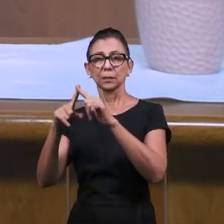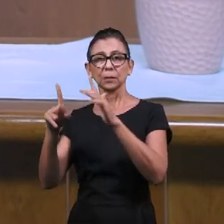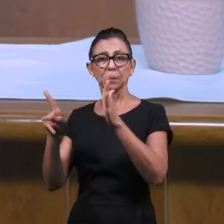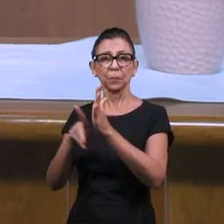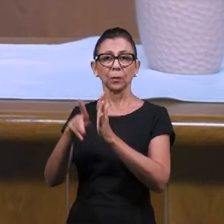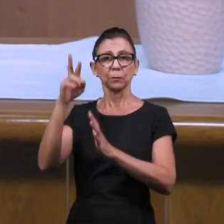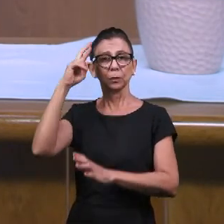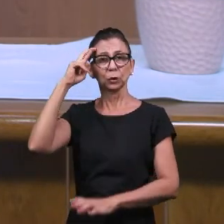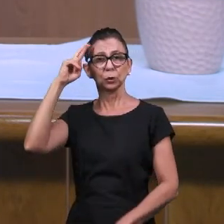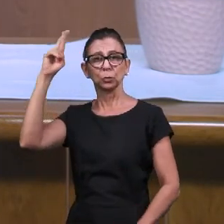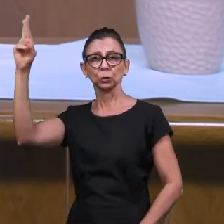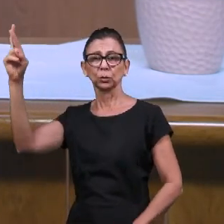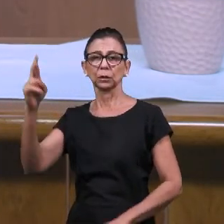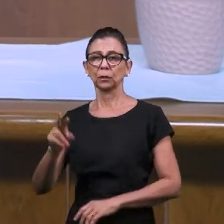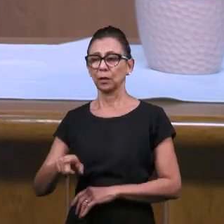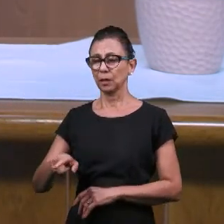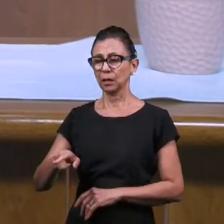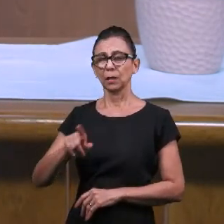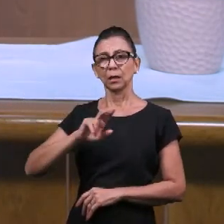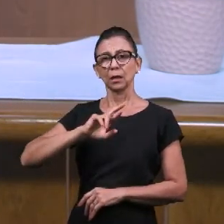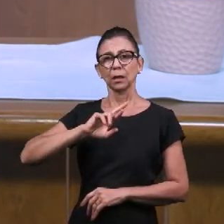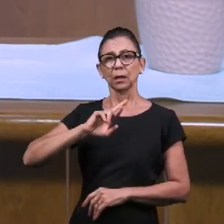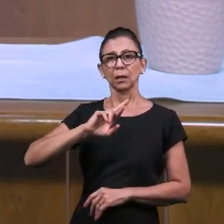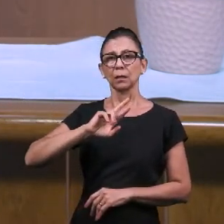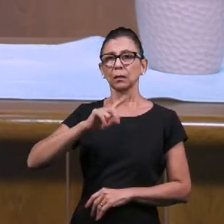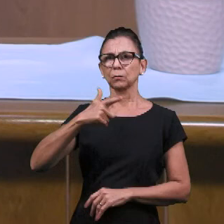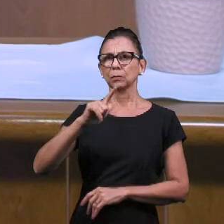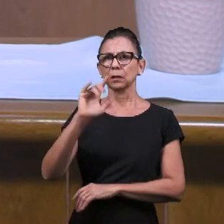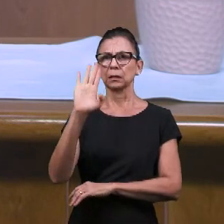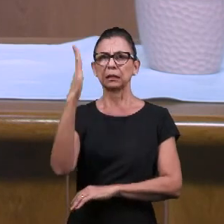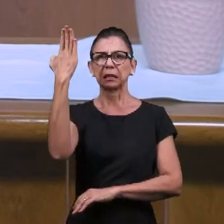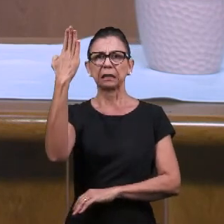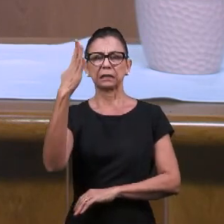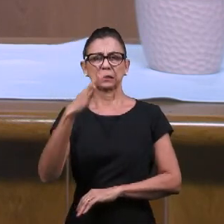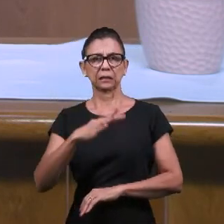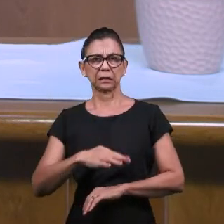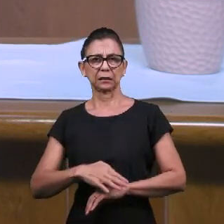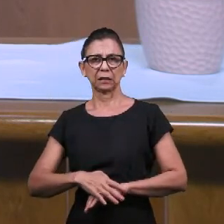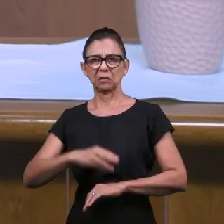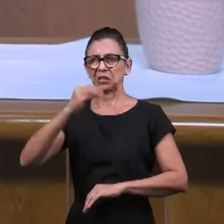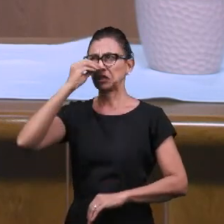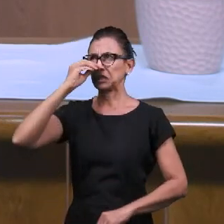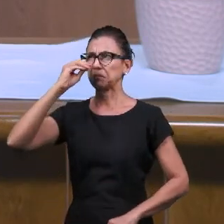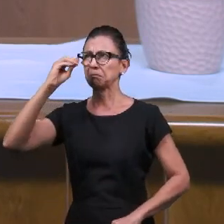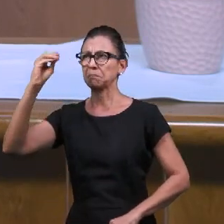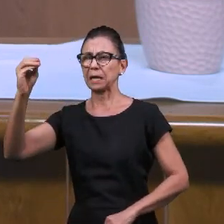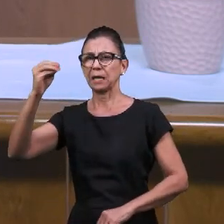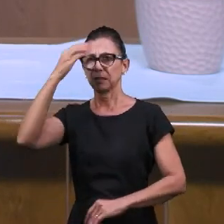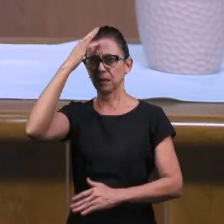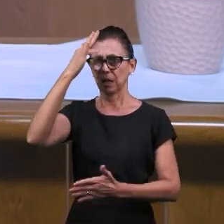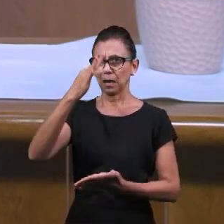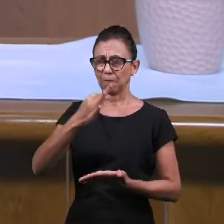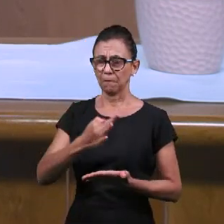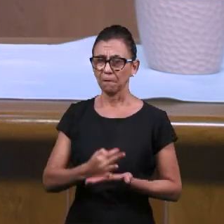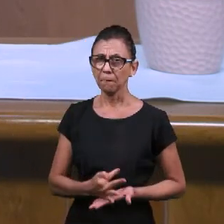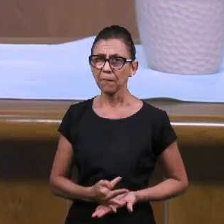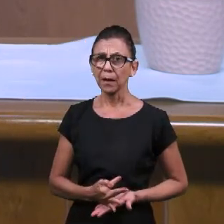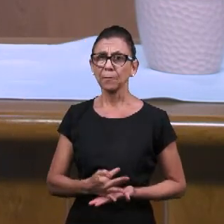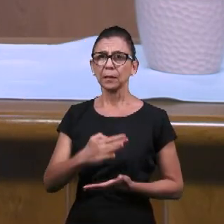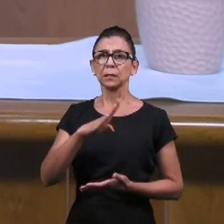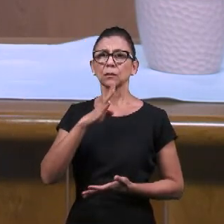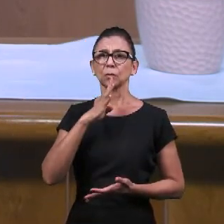который укрепляет ее, как церковь Господню. Это не церковь предательства,